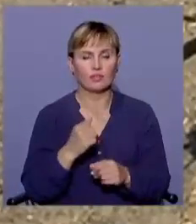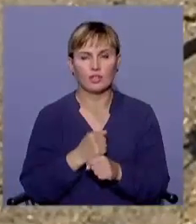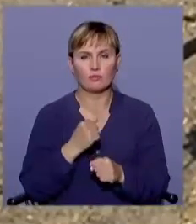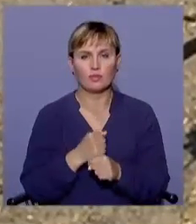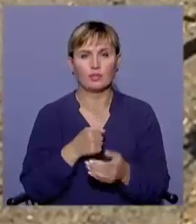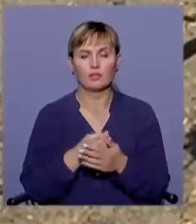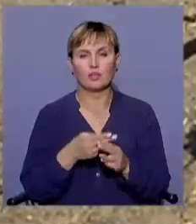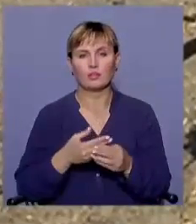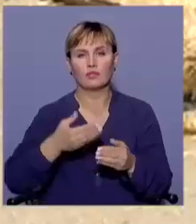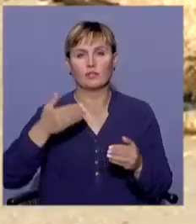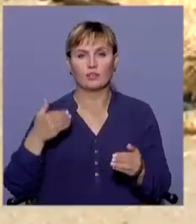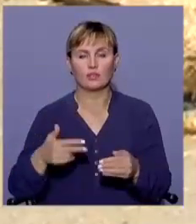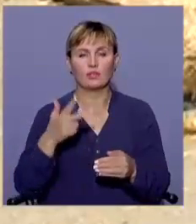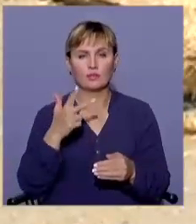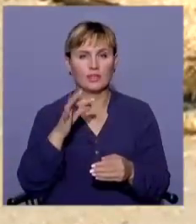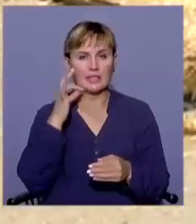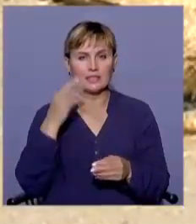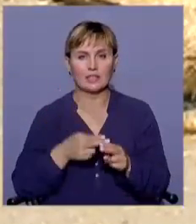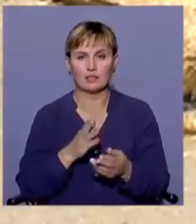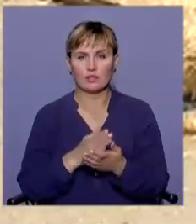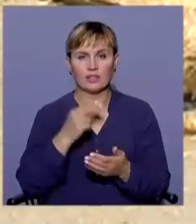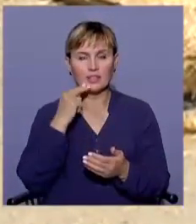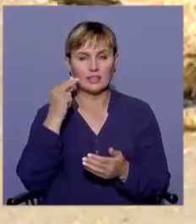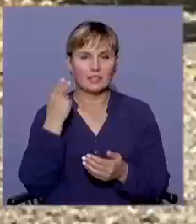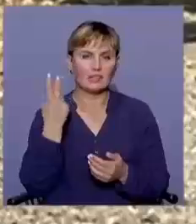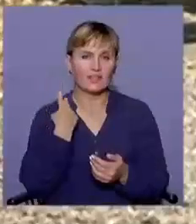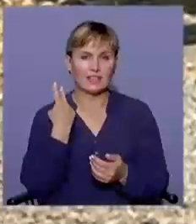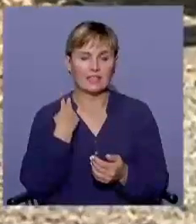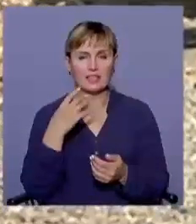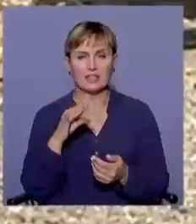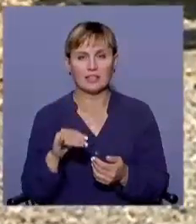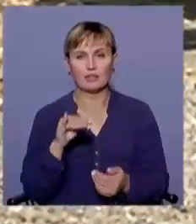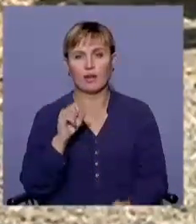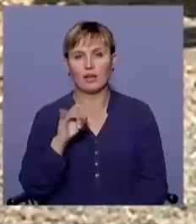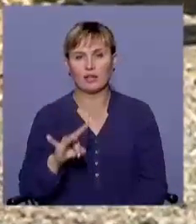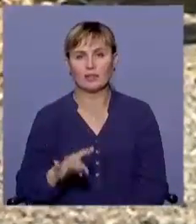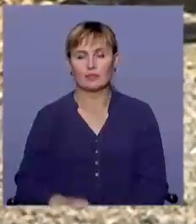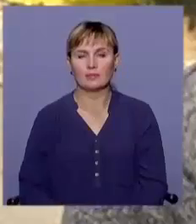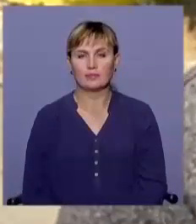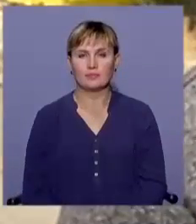он создал образы трех лис, которые находятся в Китае, Великобритании и ЮАР.